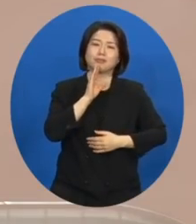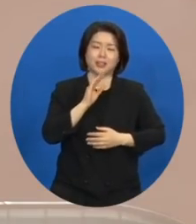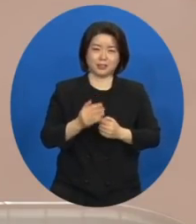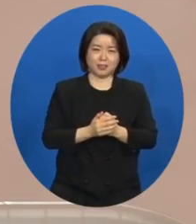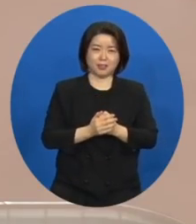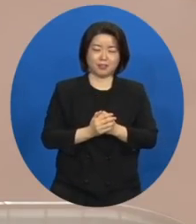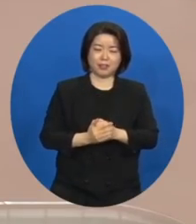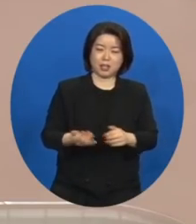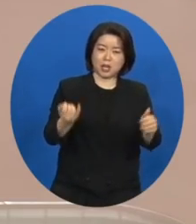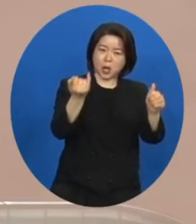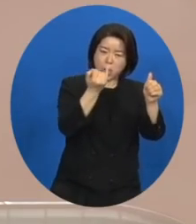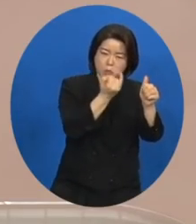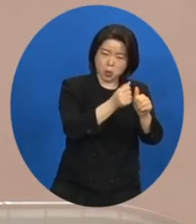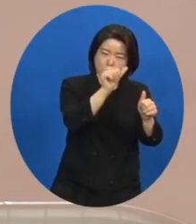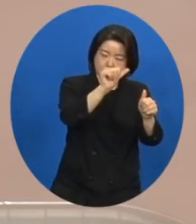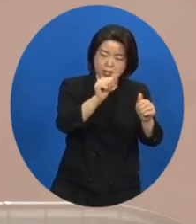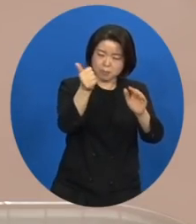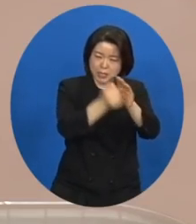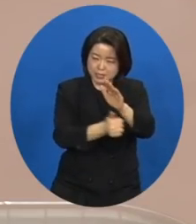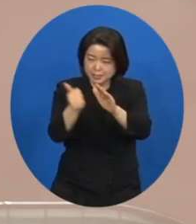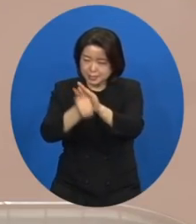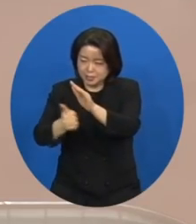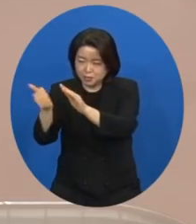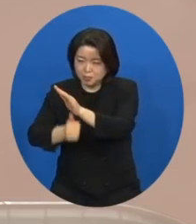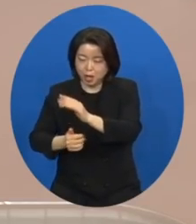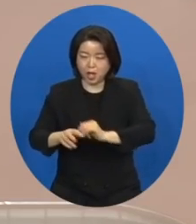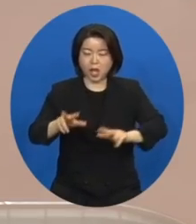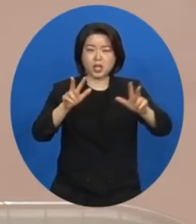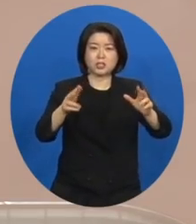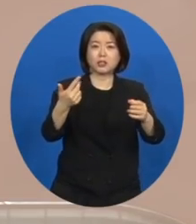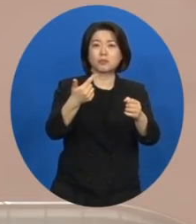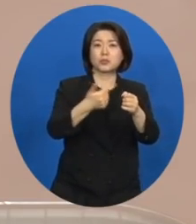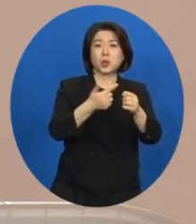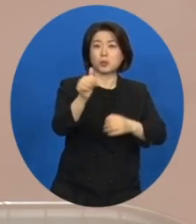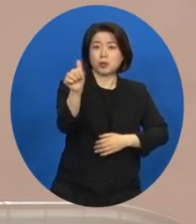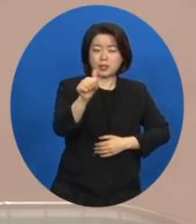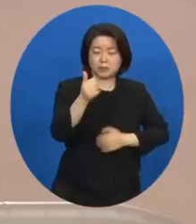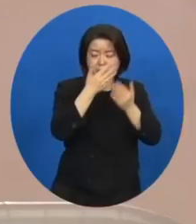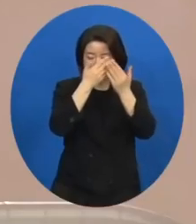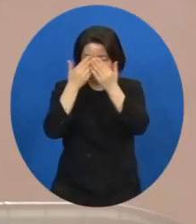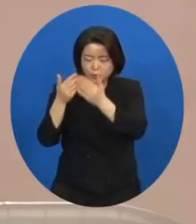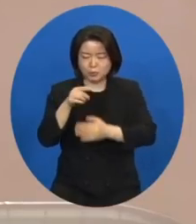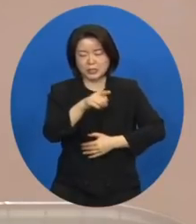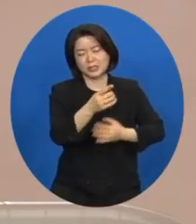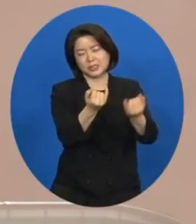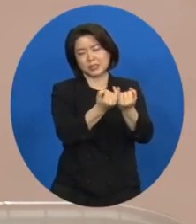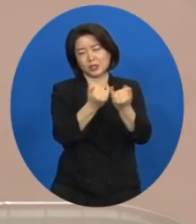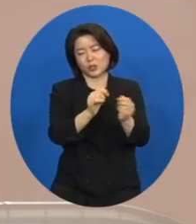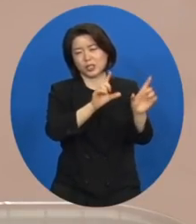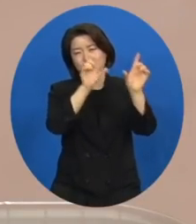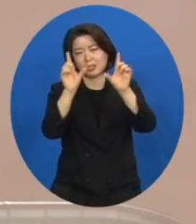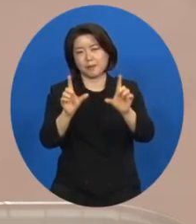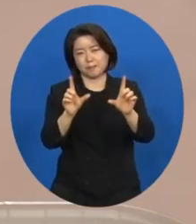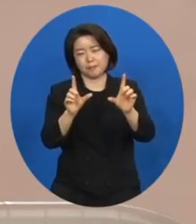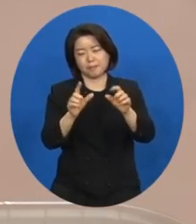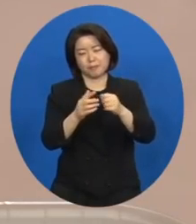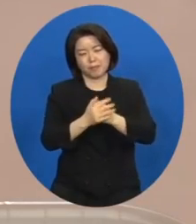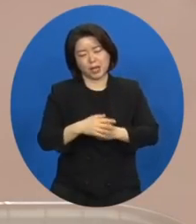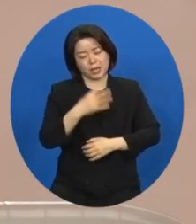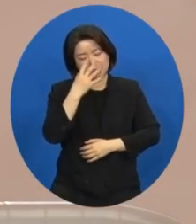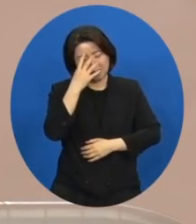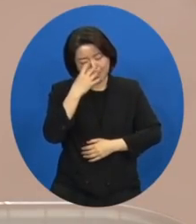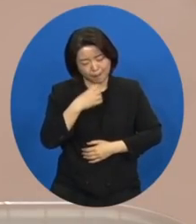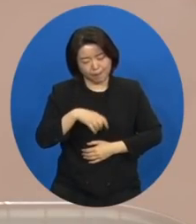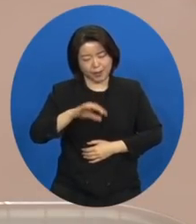결혼에 실패하고 지금 6번째 남자와 동거를 하고 있는 이 여인의 삶이 얼마나 피폐 하고